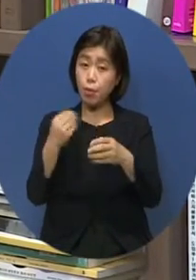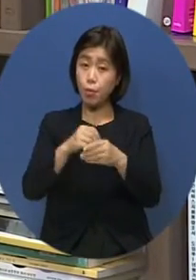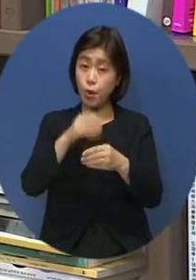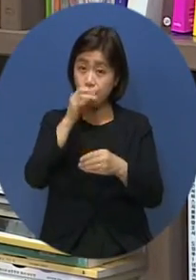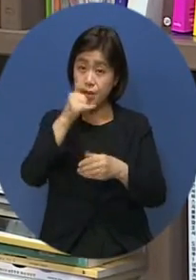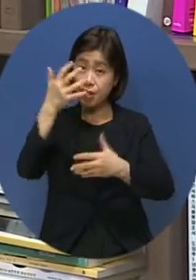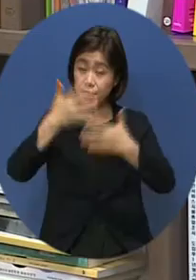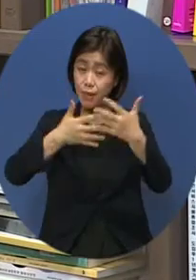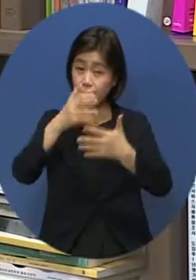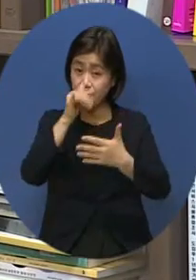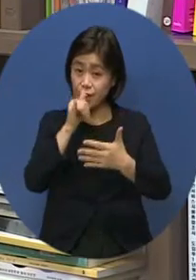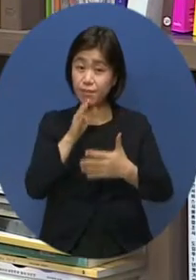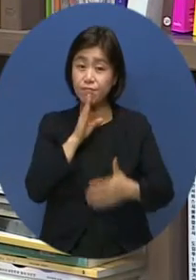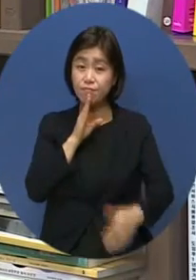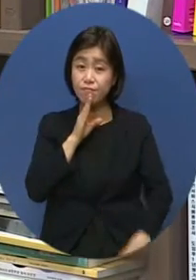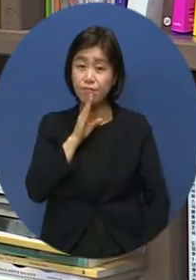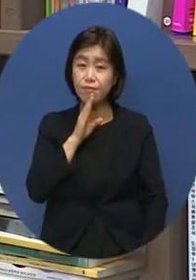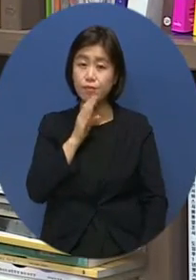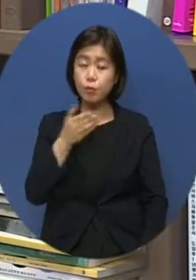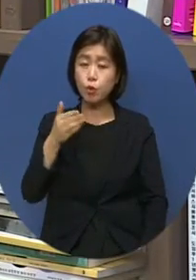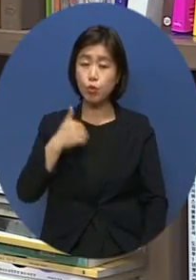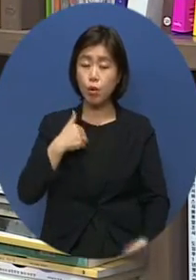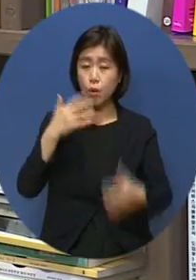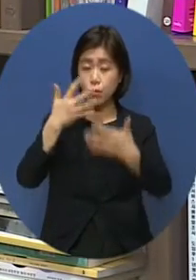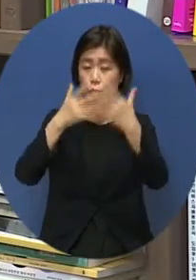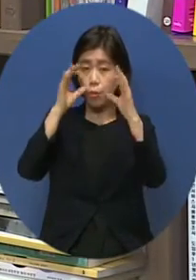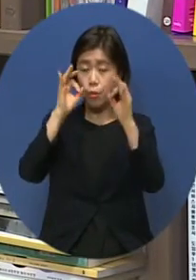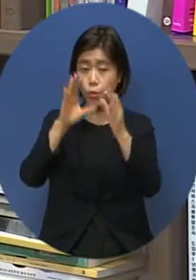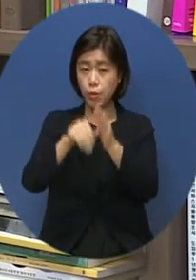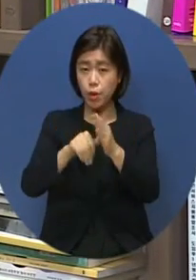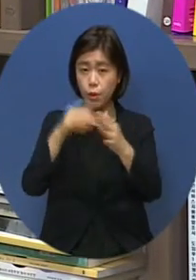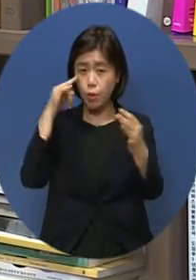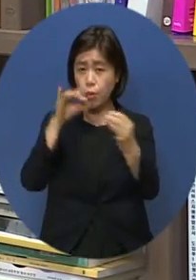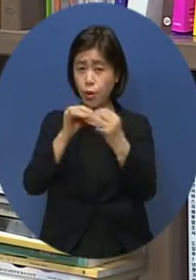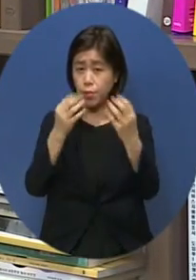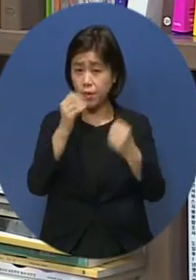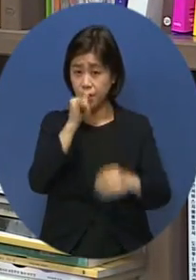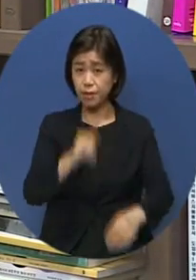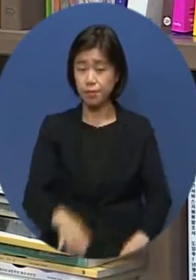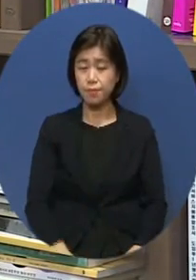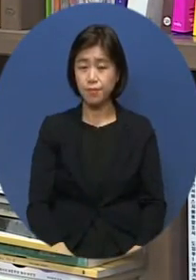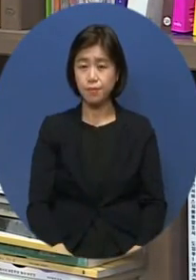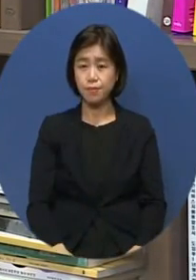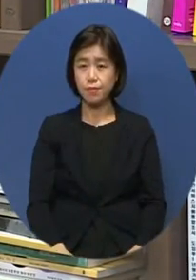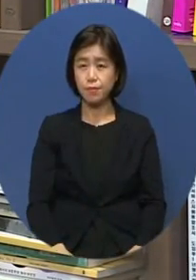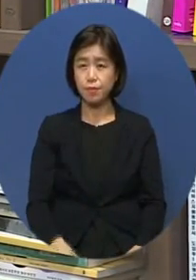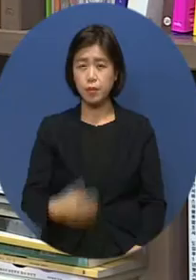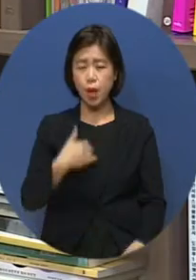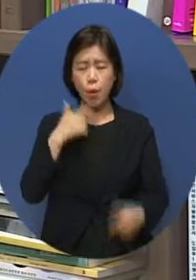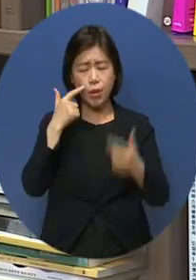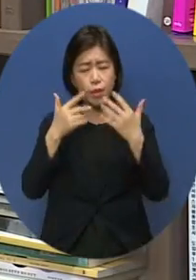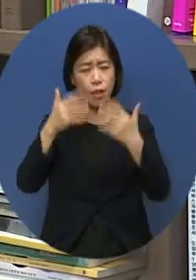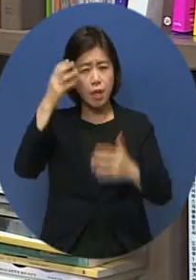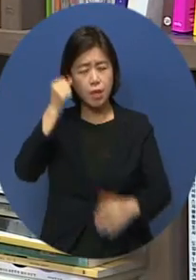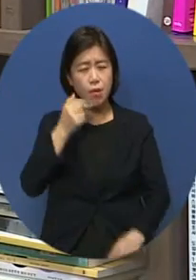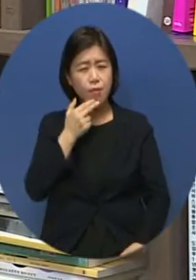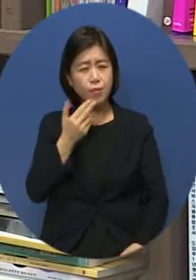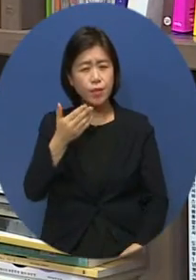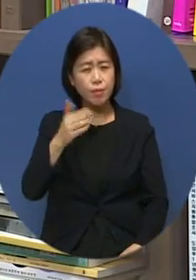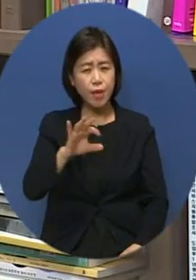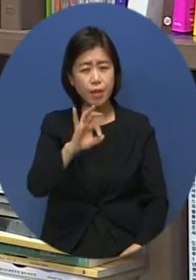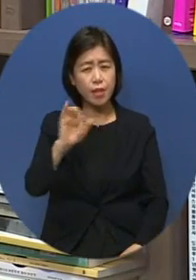저도 개인적으로 공감이 많이 가는 부분들도 많았었거든요. 맞아요. 네. 그리고 그 제가 정확하게 기억은 안 나는데 인어공주